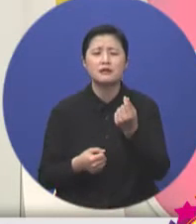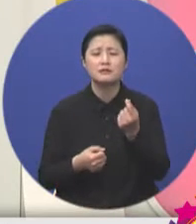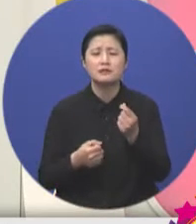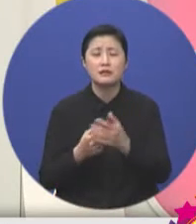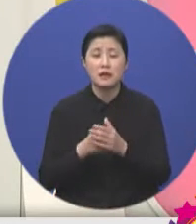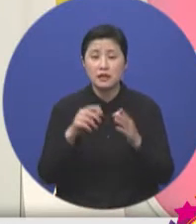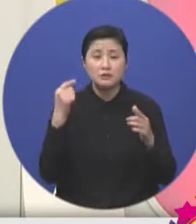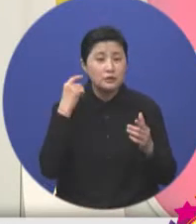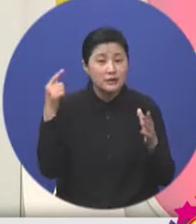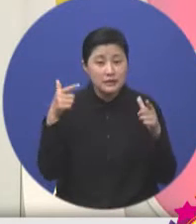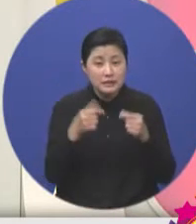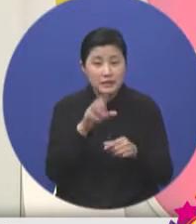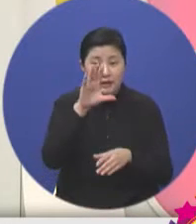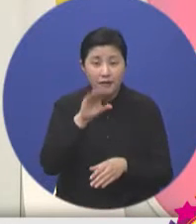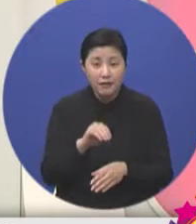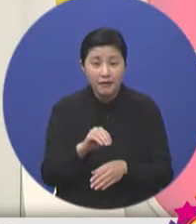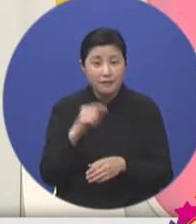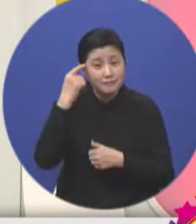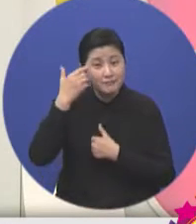놔둘까?